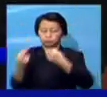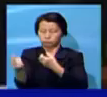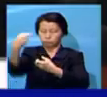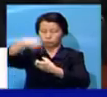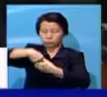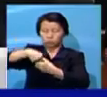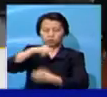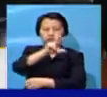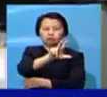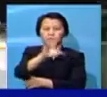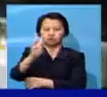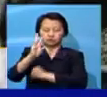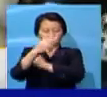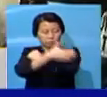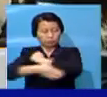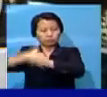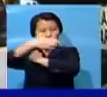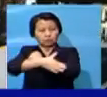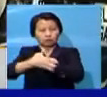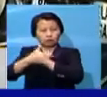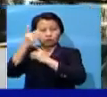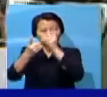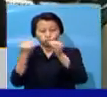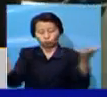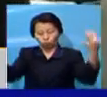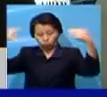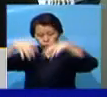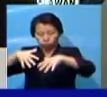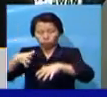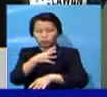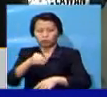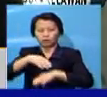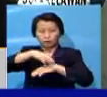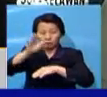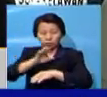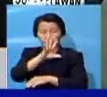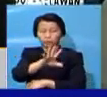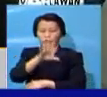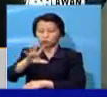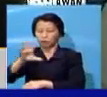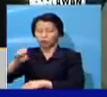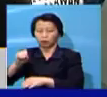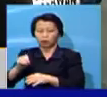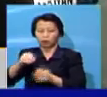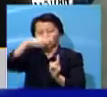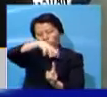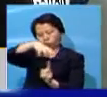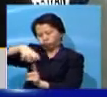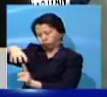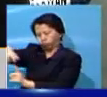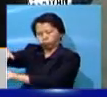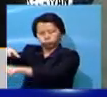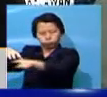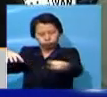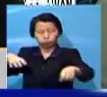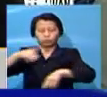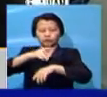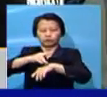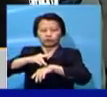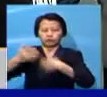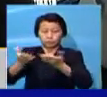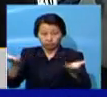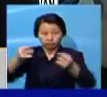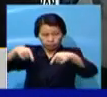36 buah negara dan lebih daripada 550 Bu yang dapat kita pamerkan di Langkawi di